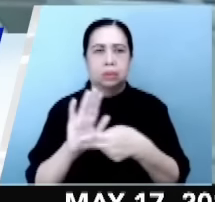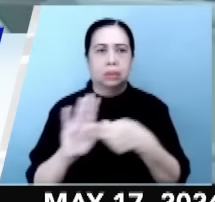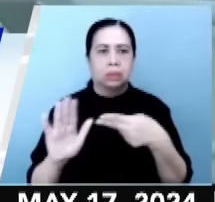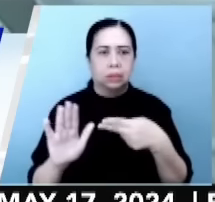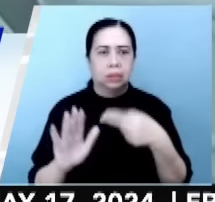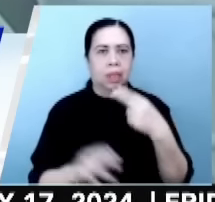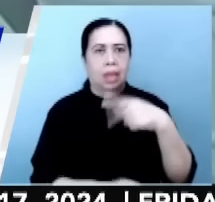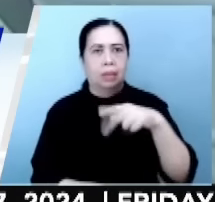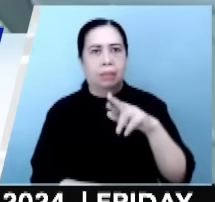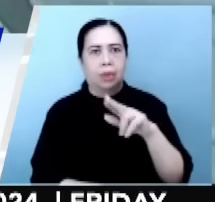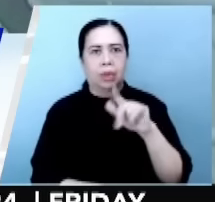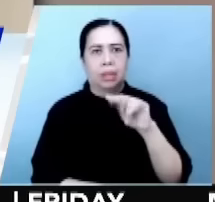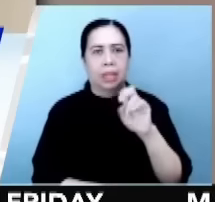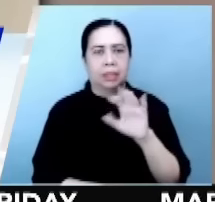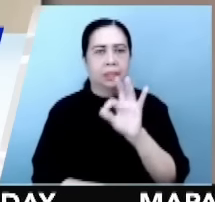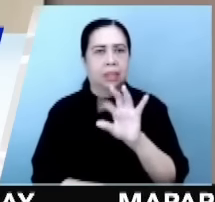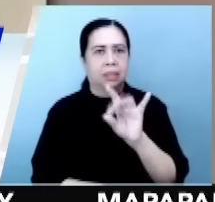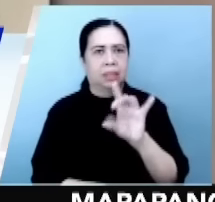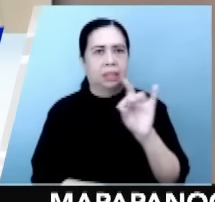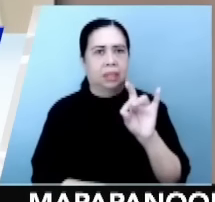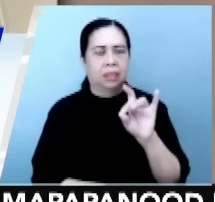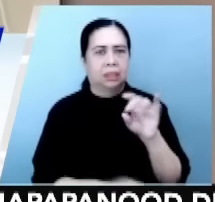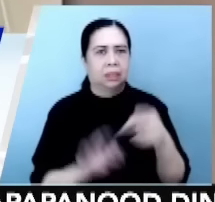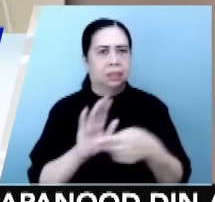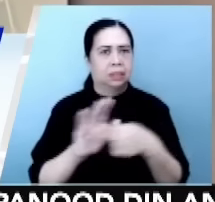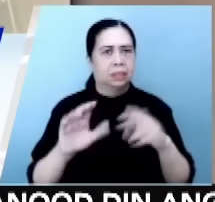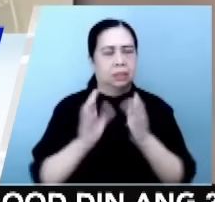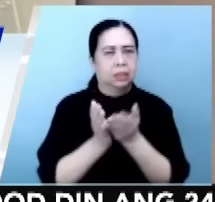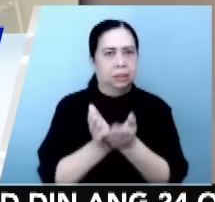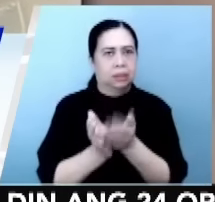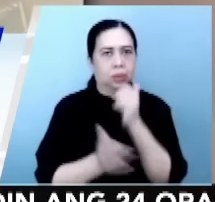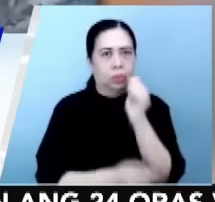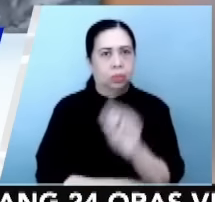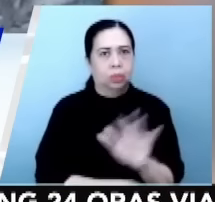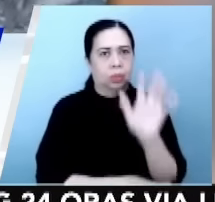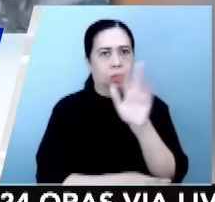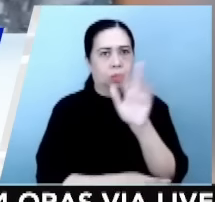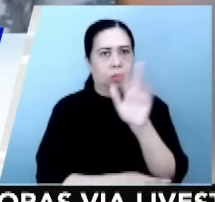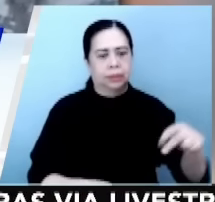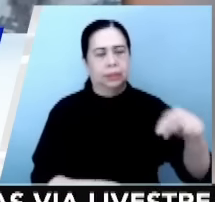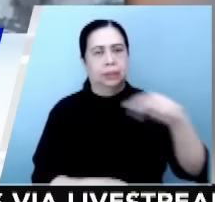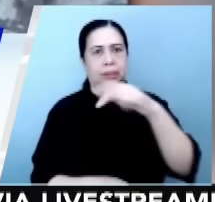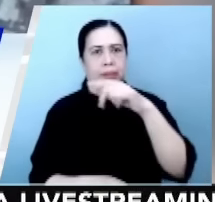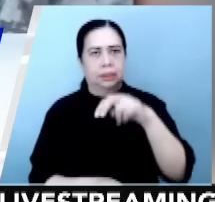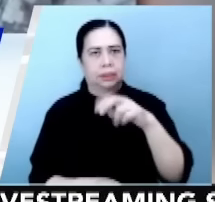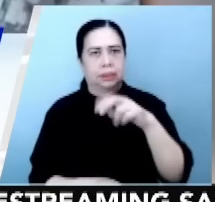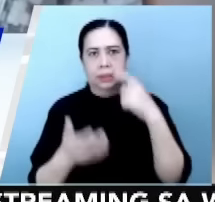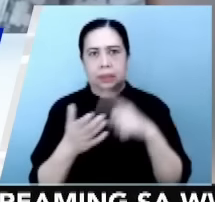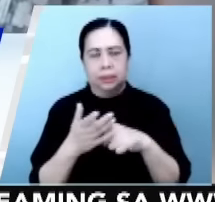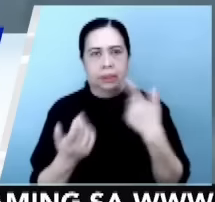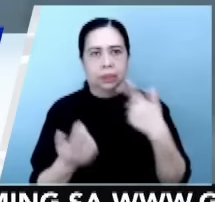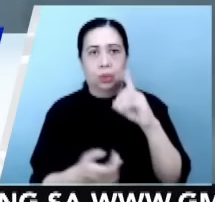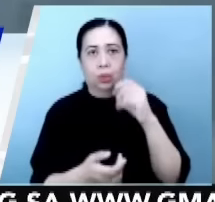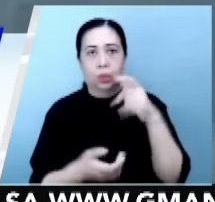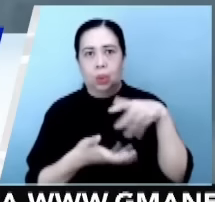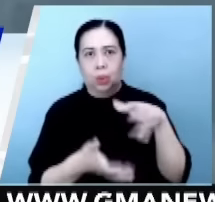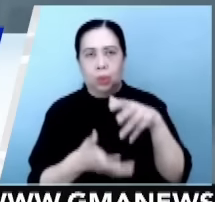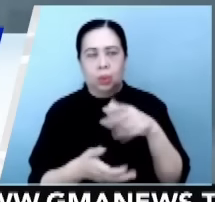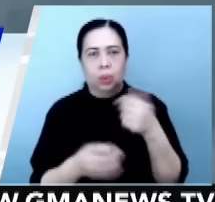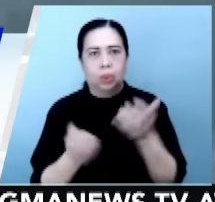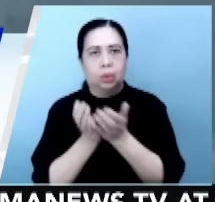988 sa bridge nito kinaumagahan inakyat ng port state control at k9 unit ng coastguard ang barko ang